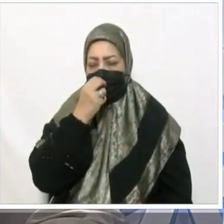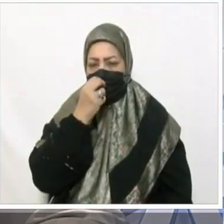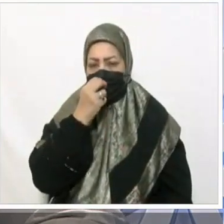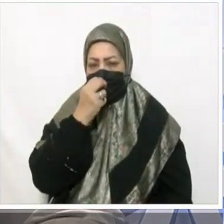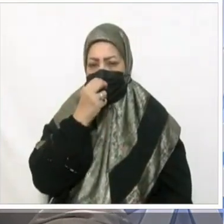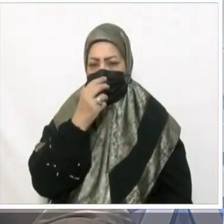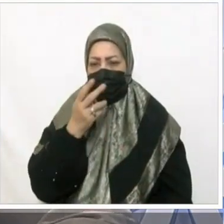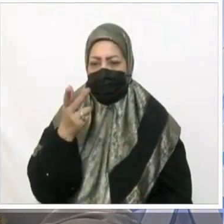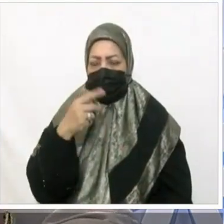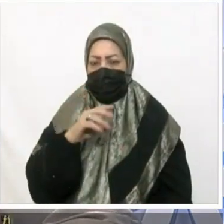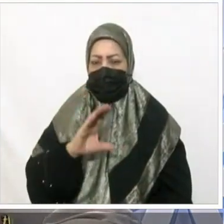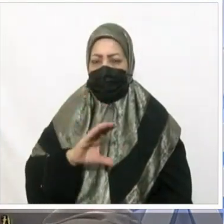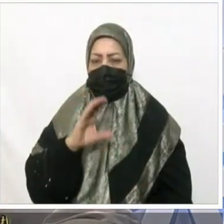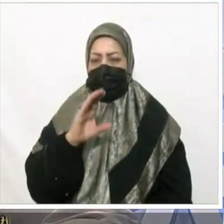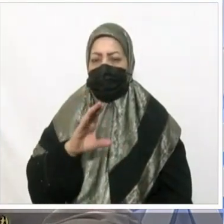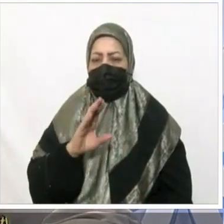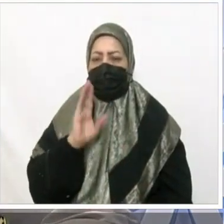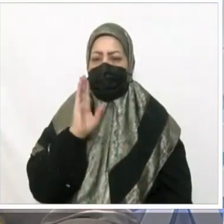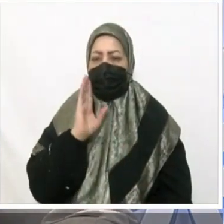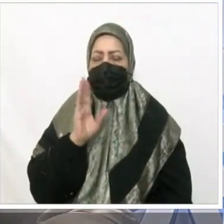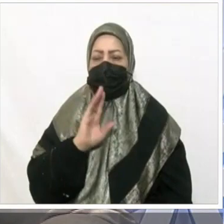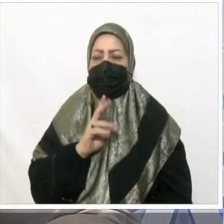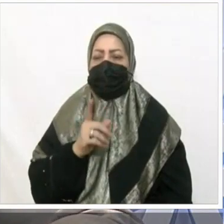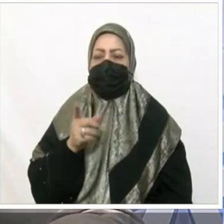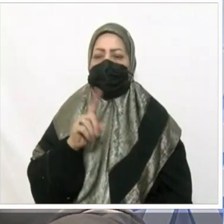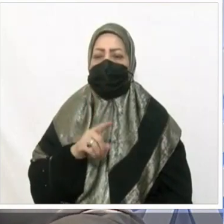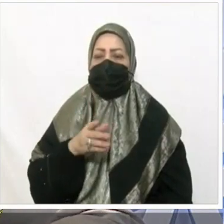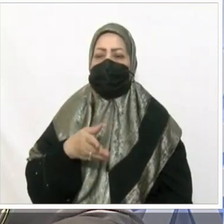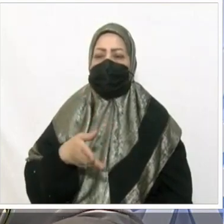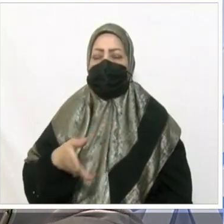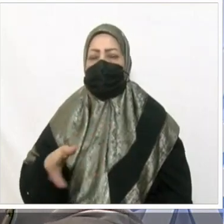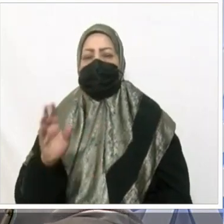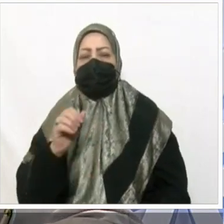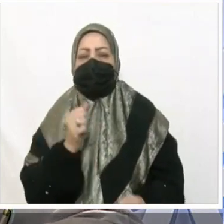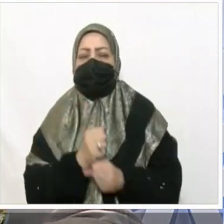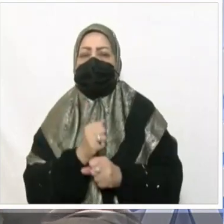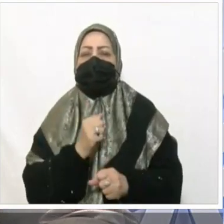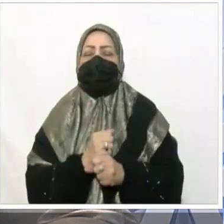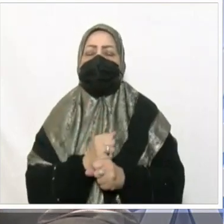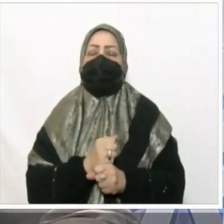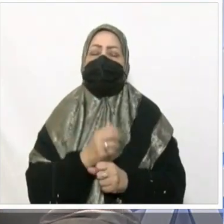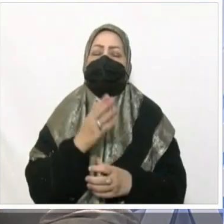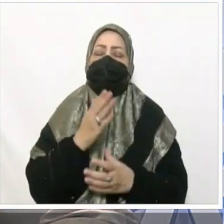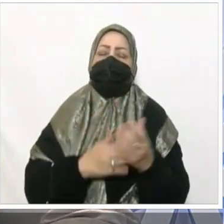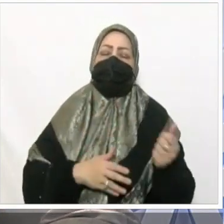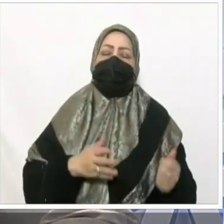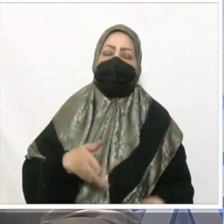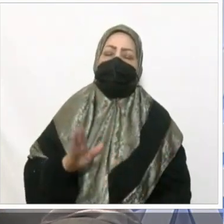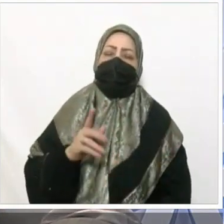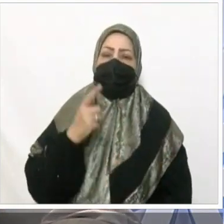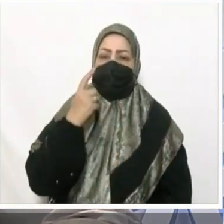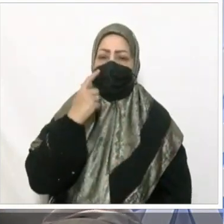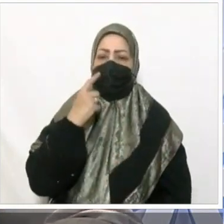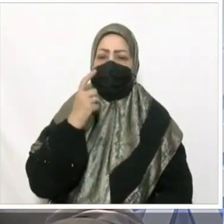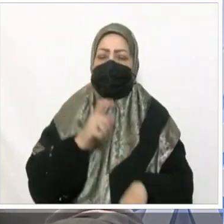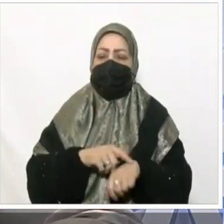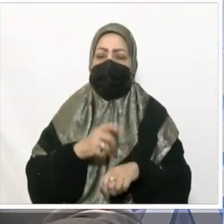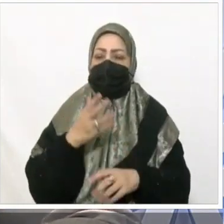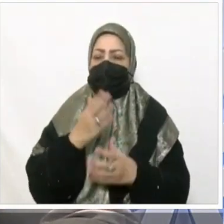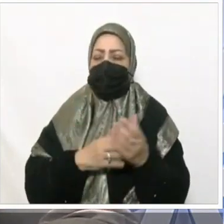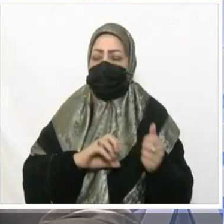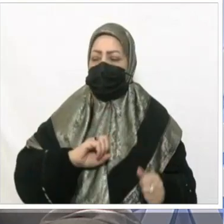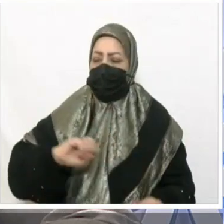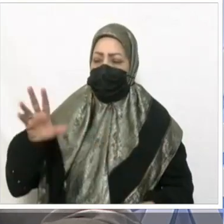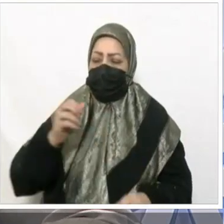لي الخروج من العمل في وقت الدوام الرسمي لأجل توصيل الأطفال؟ أقول الأصل أن الإنسان